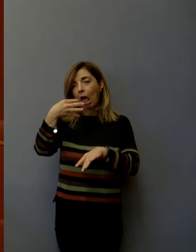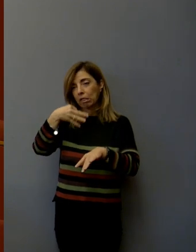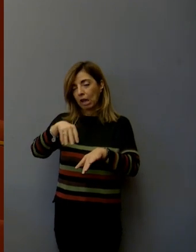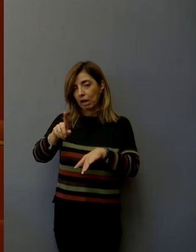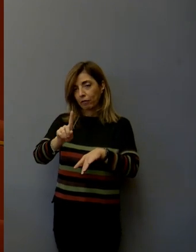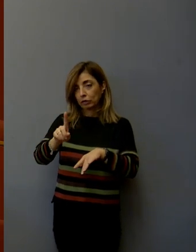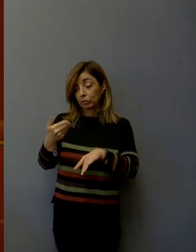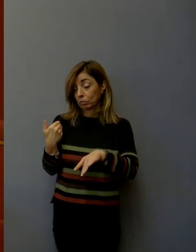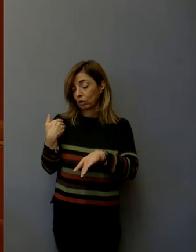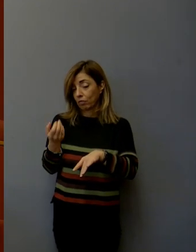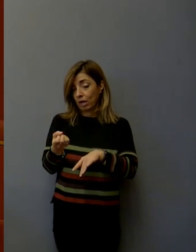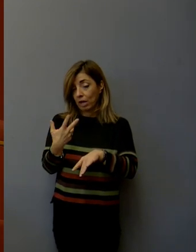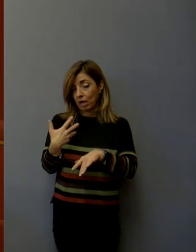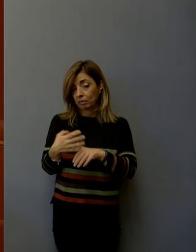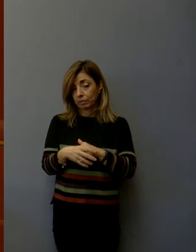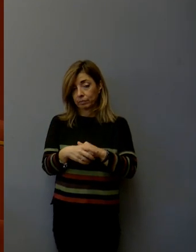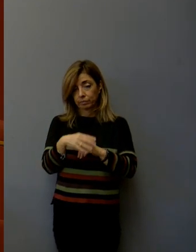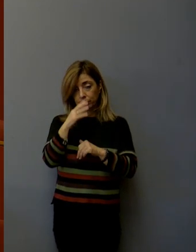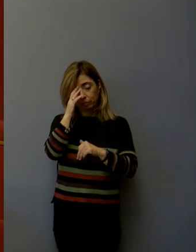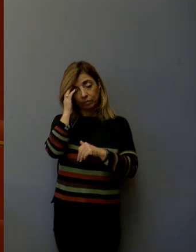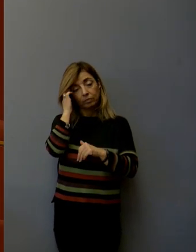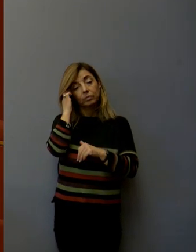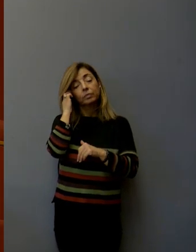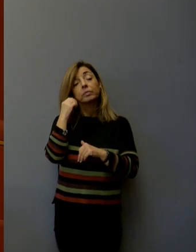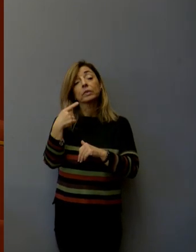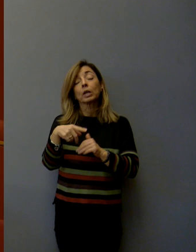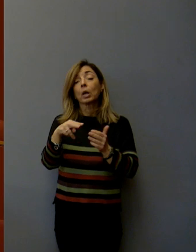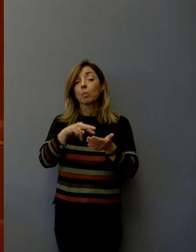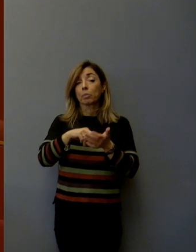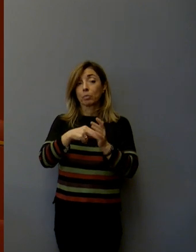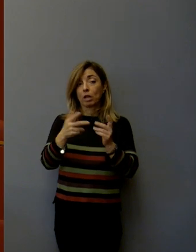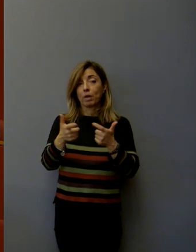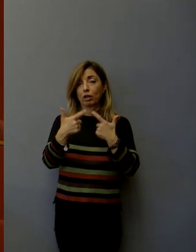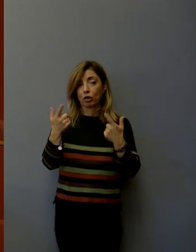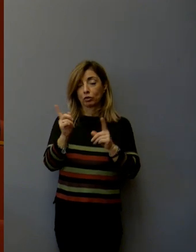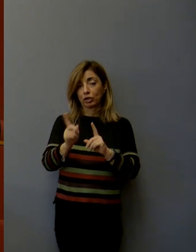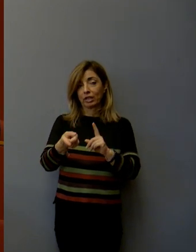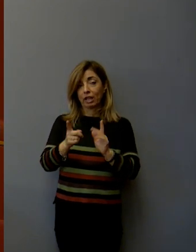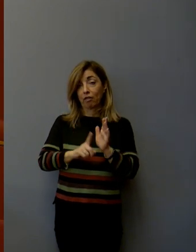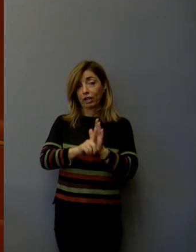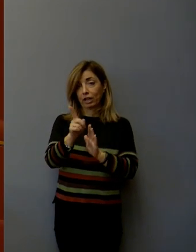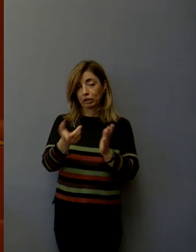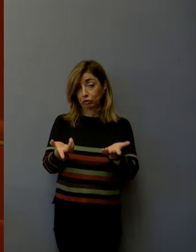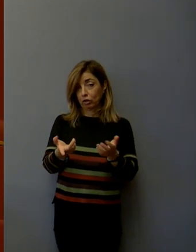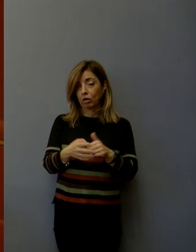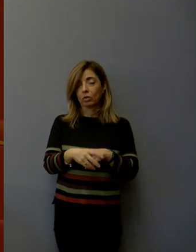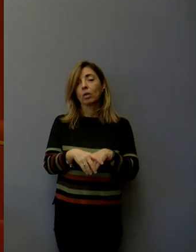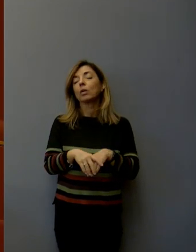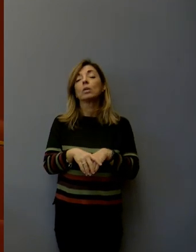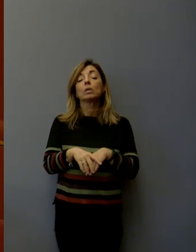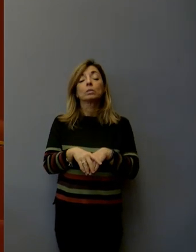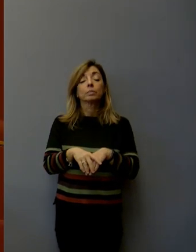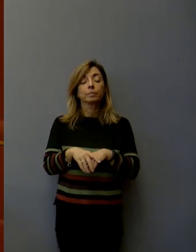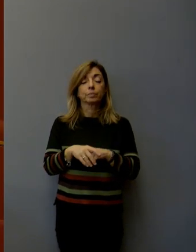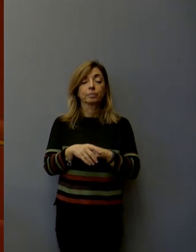in questi giorni che muovo prima grossa che dovrebbe essere risolto proprio per espressa